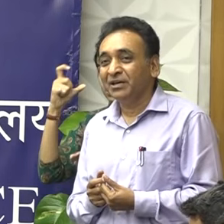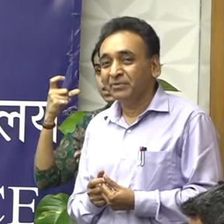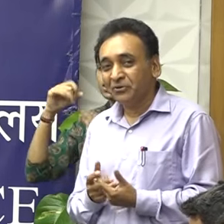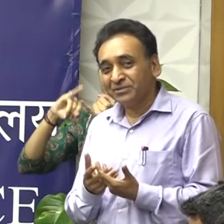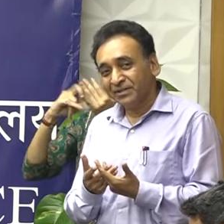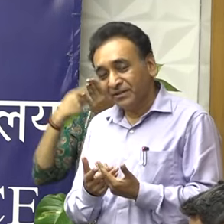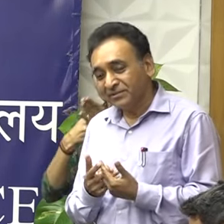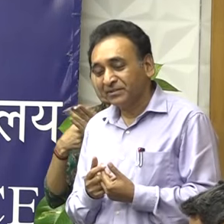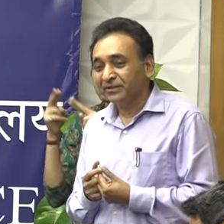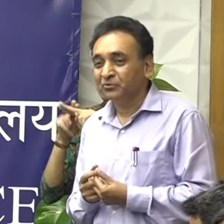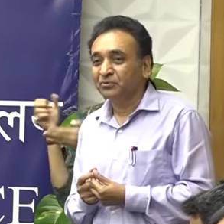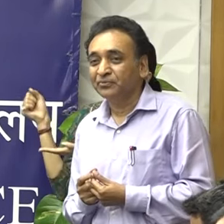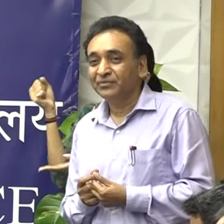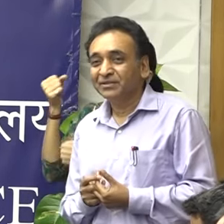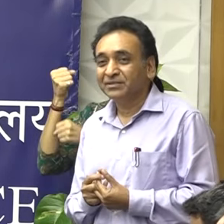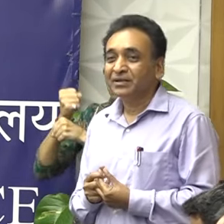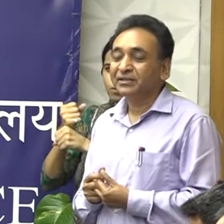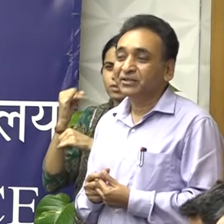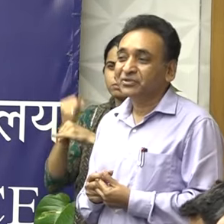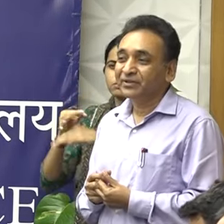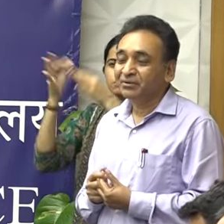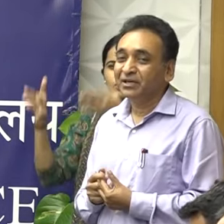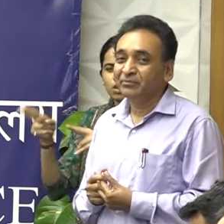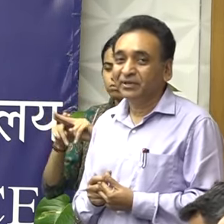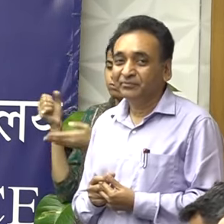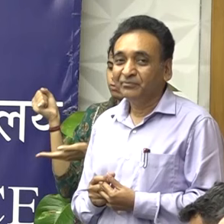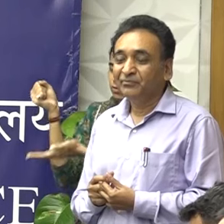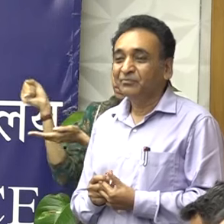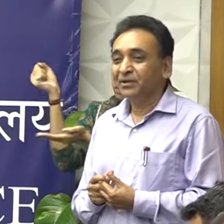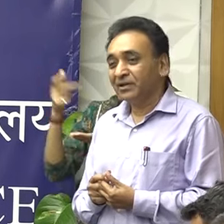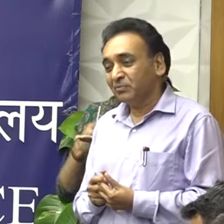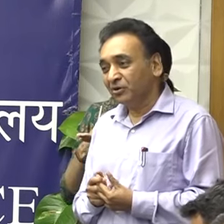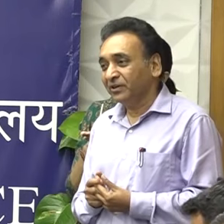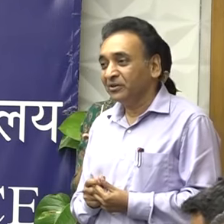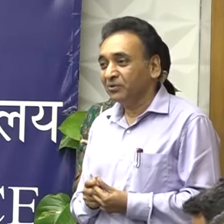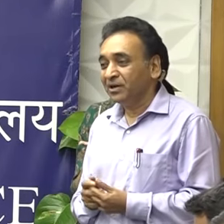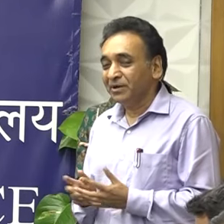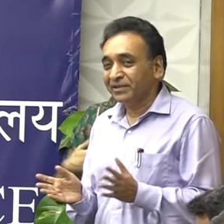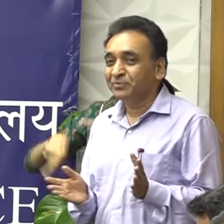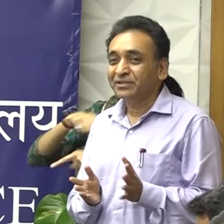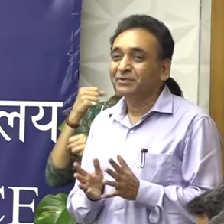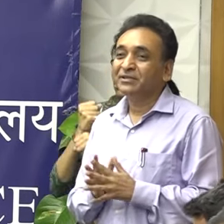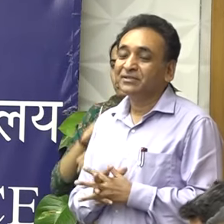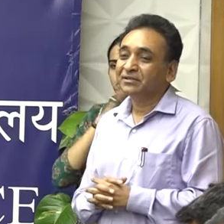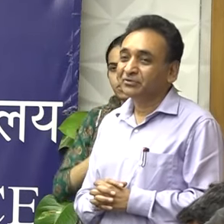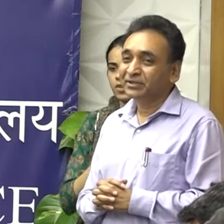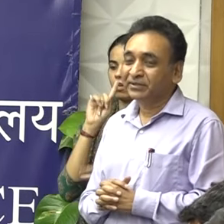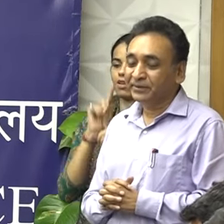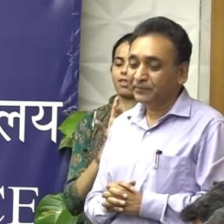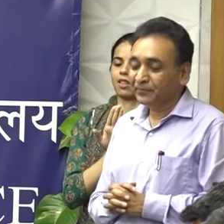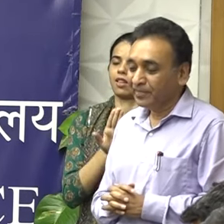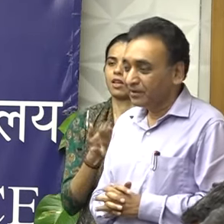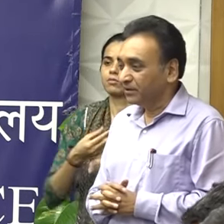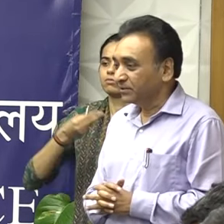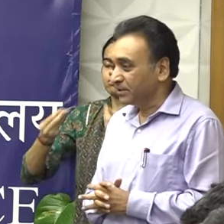फंडिंग मिलने में, या कुछ सरकारी संस्थाएं हैं उनको सरकार की तरफ से फंडिंग मिलने में पक्का से बहुत फ़ायदा होगा. हमारा एक्सपीरियंस पिछले एक साल का वही रहा